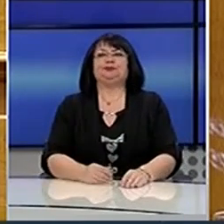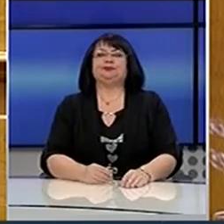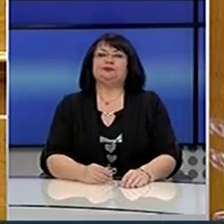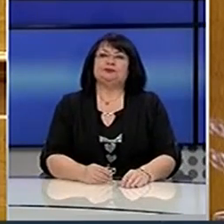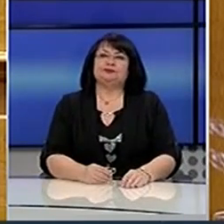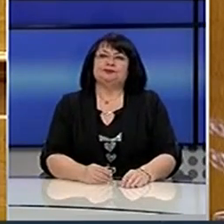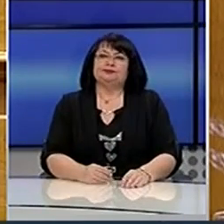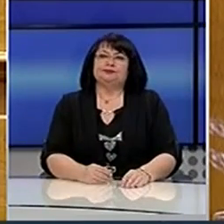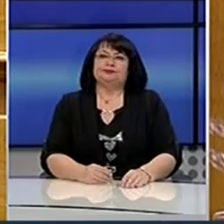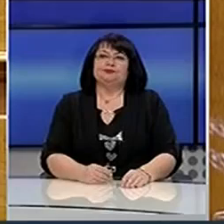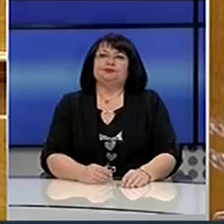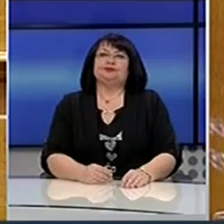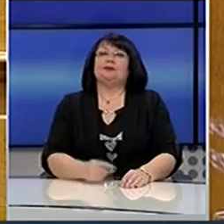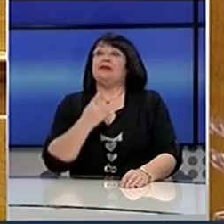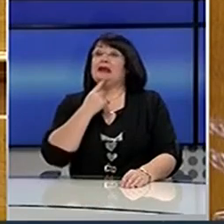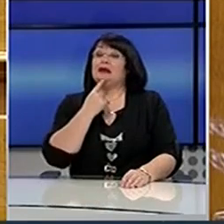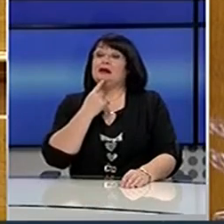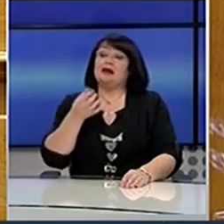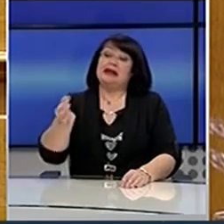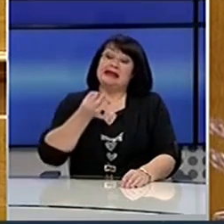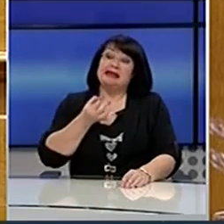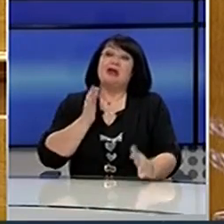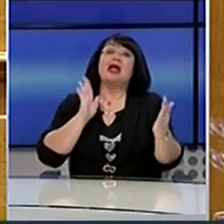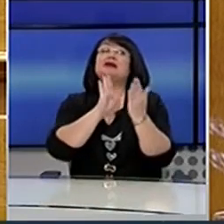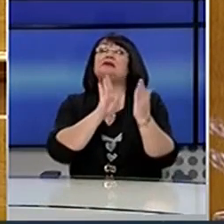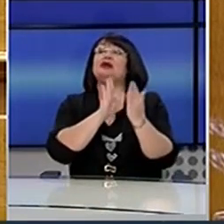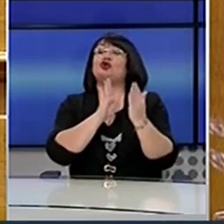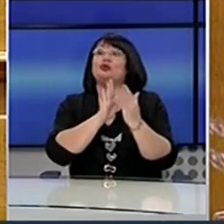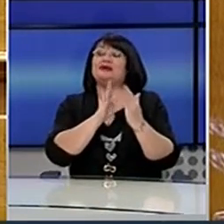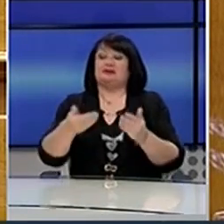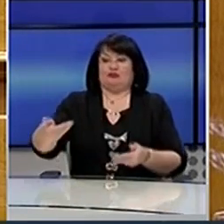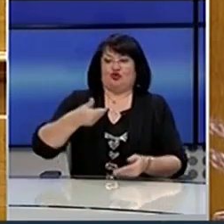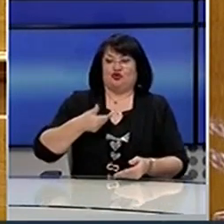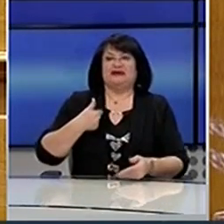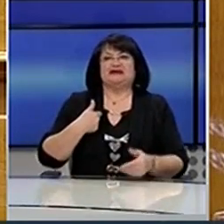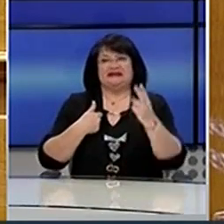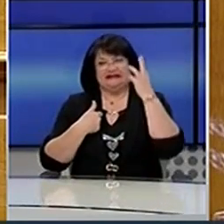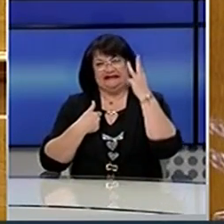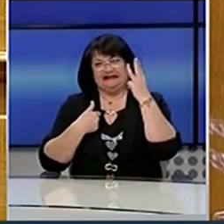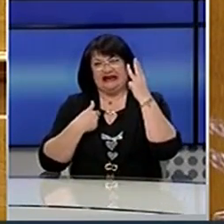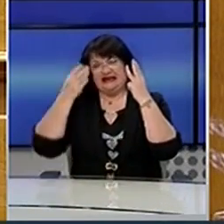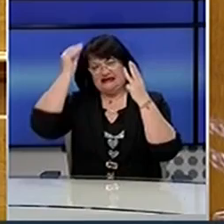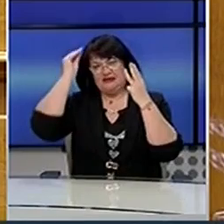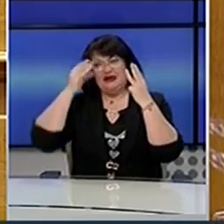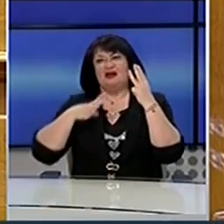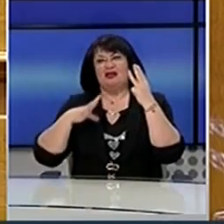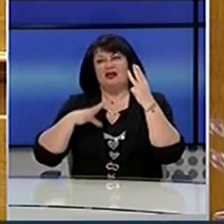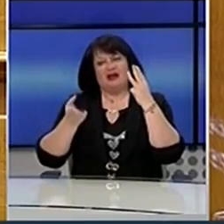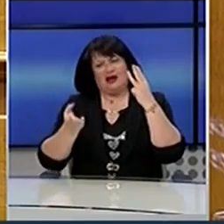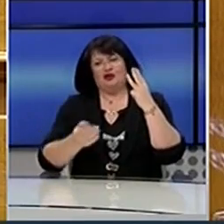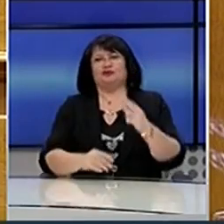να αντιμετωπίσουμε αυτήν την κρίση. Μας προτείνατε τρία πράγματα, κύριε Τσίπρα, και θα ήθελα να